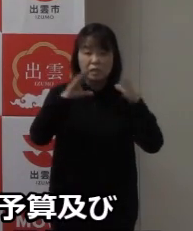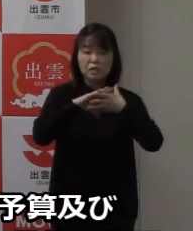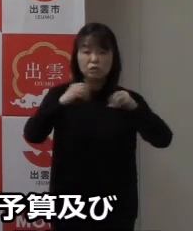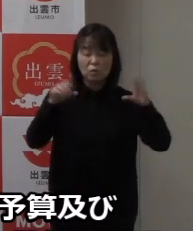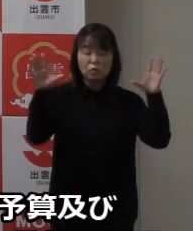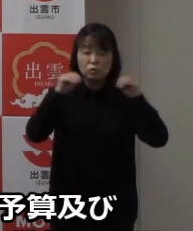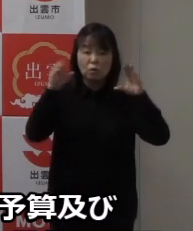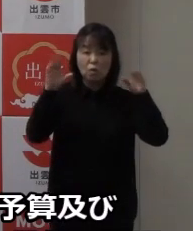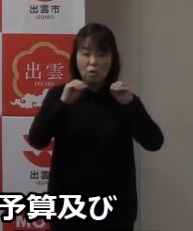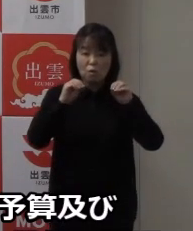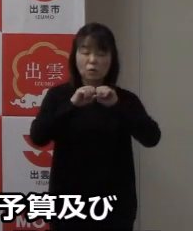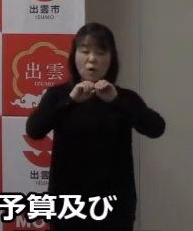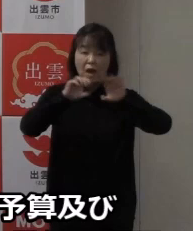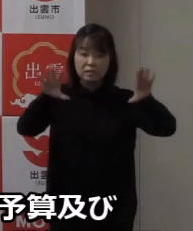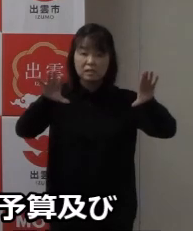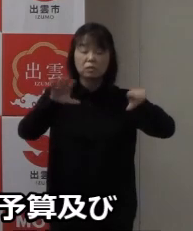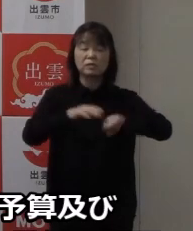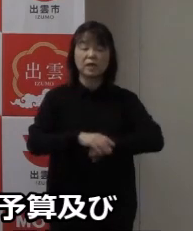ております。